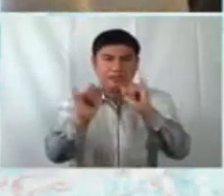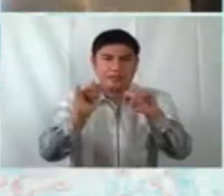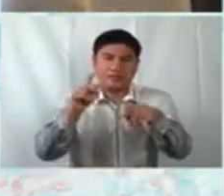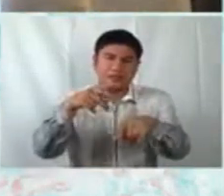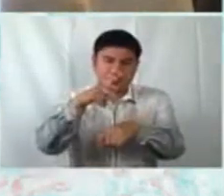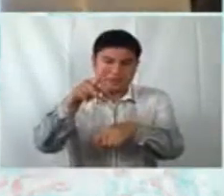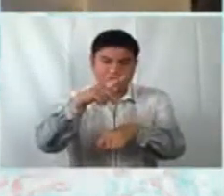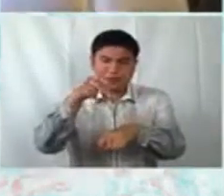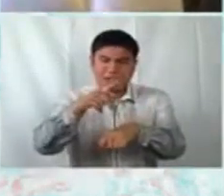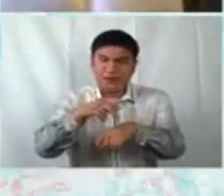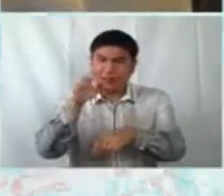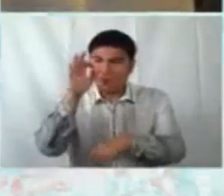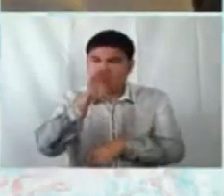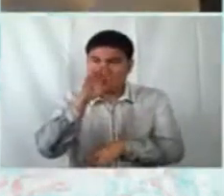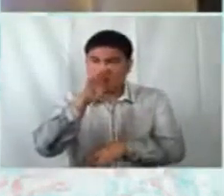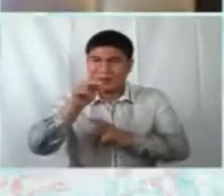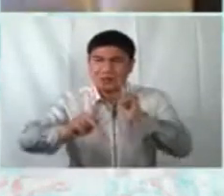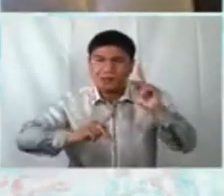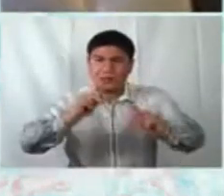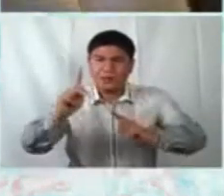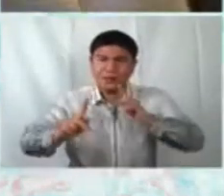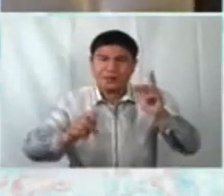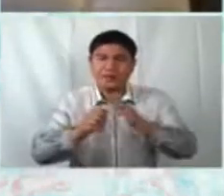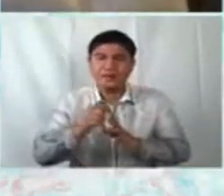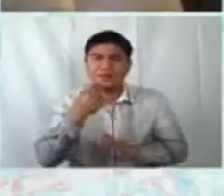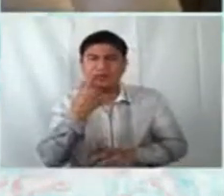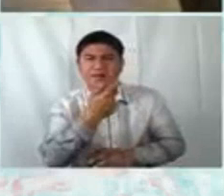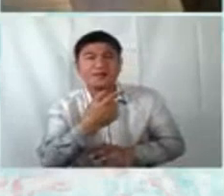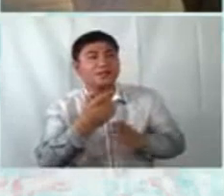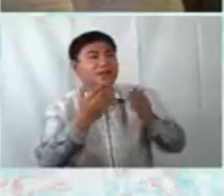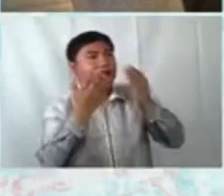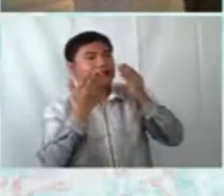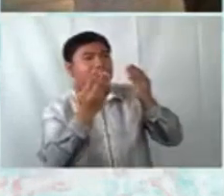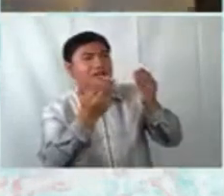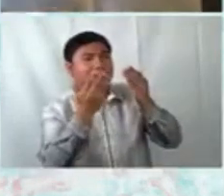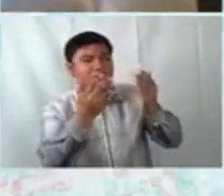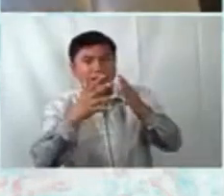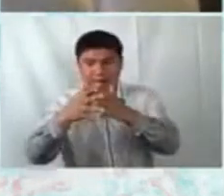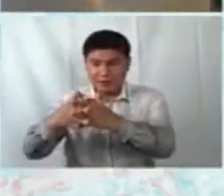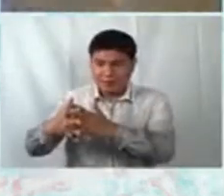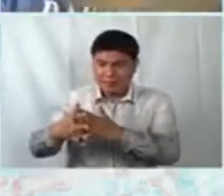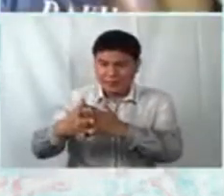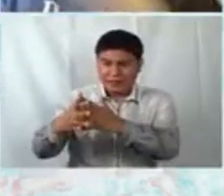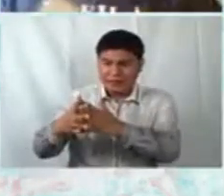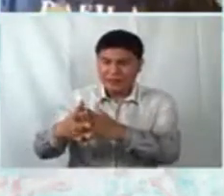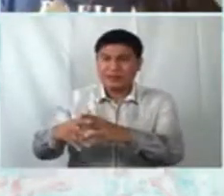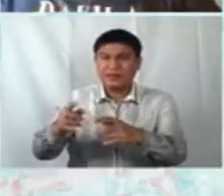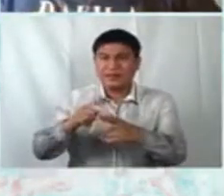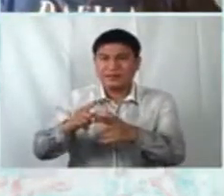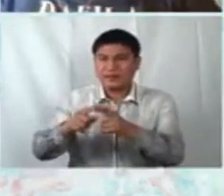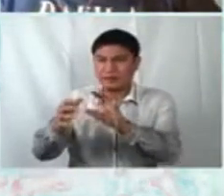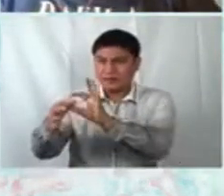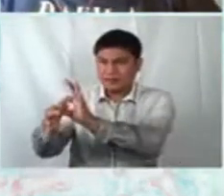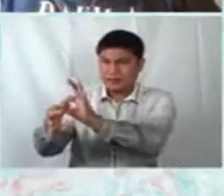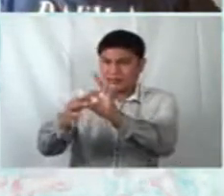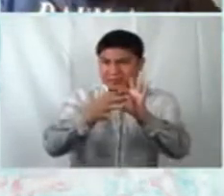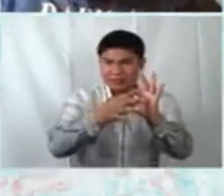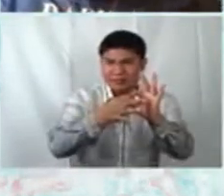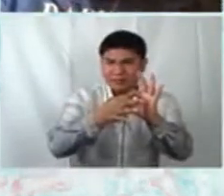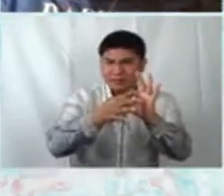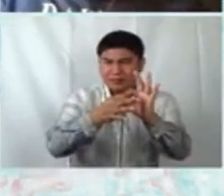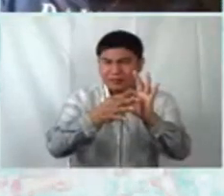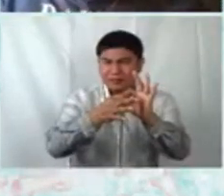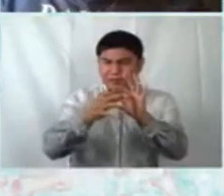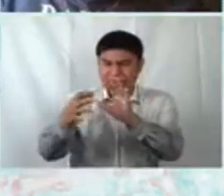Pilipino ay nagsasabi na pinasasalamatan natin ang Amerika at yung pinattern natin, yung flag natin sa kanila at